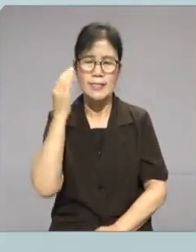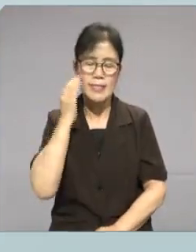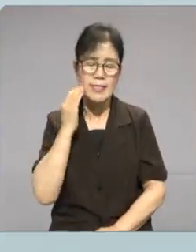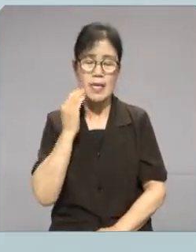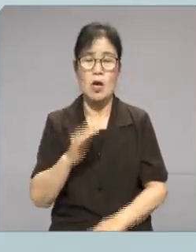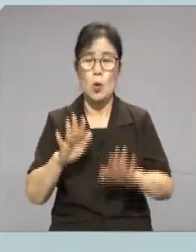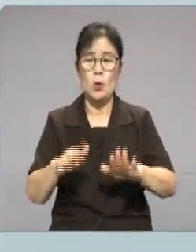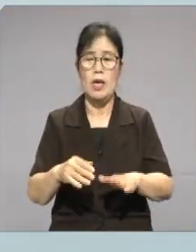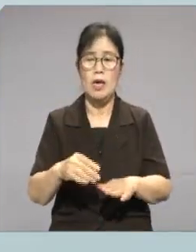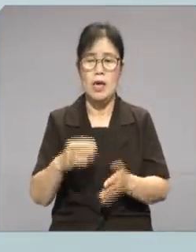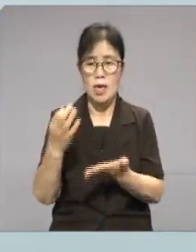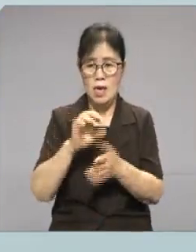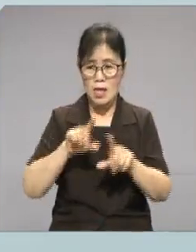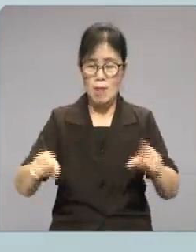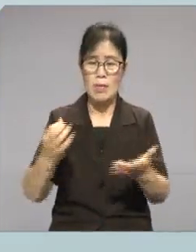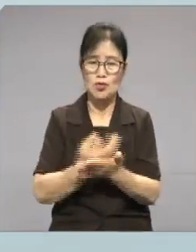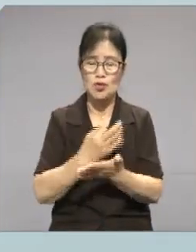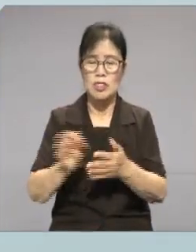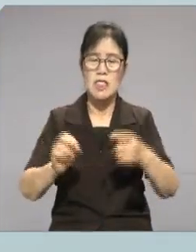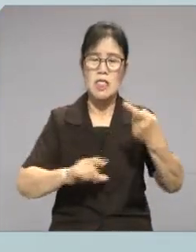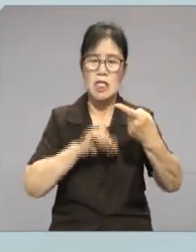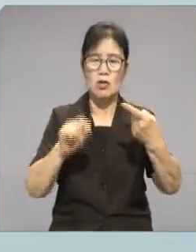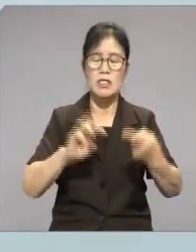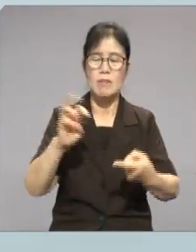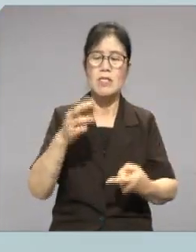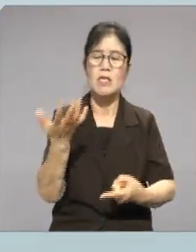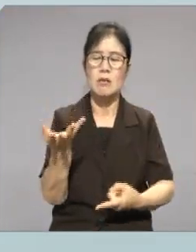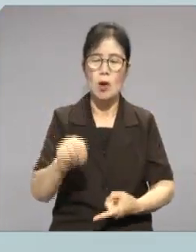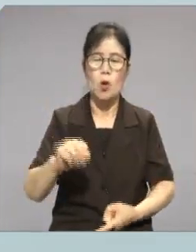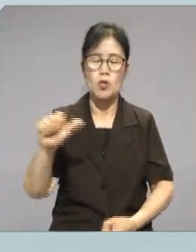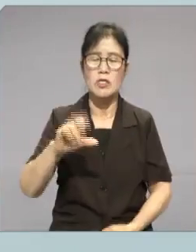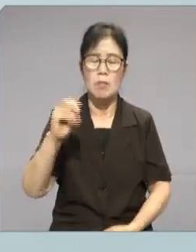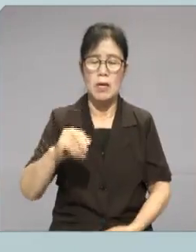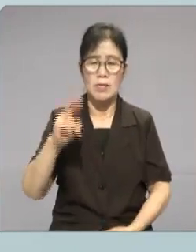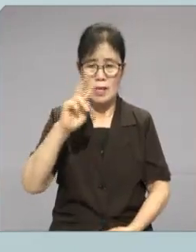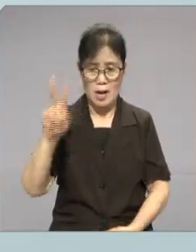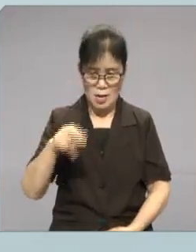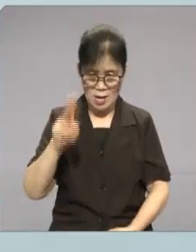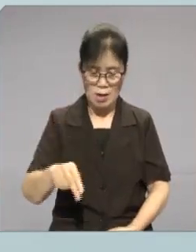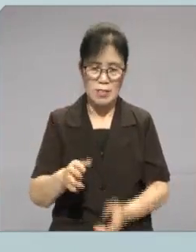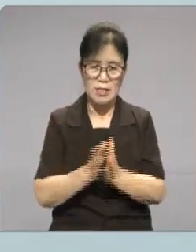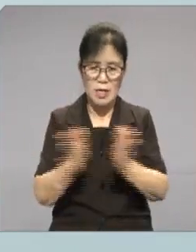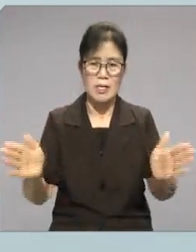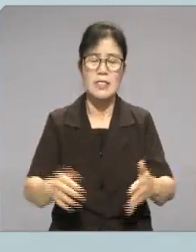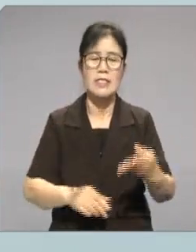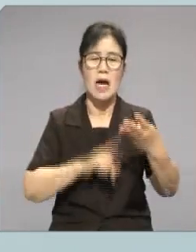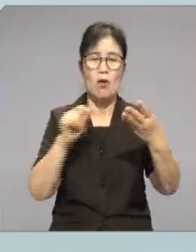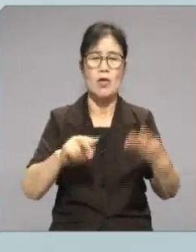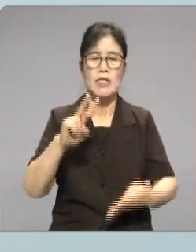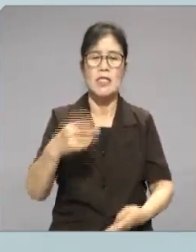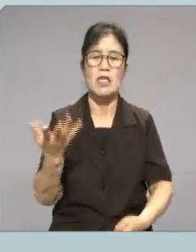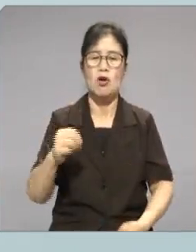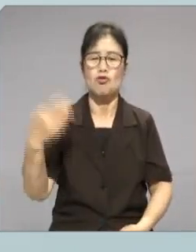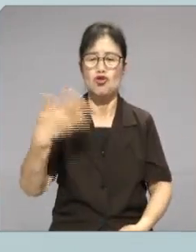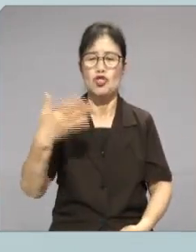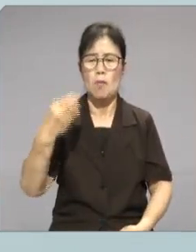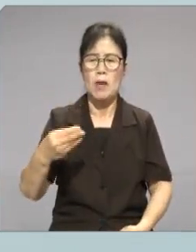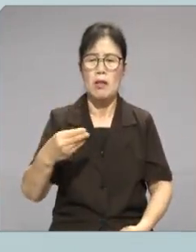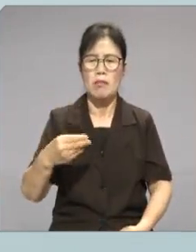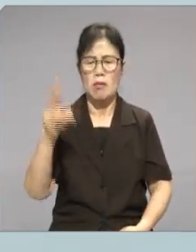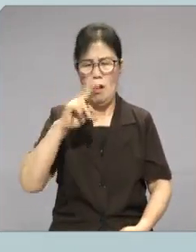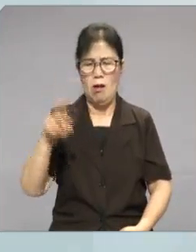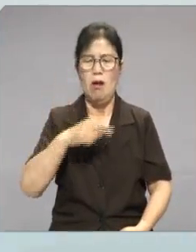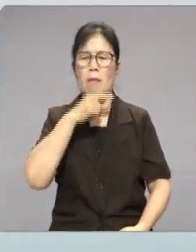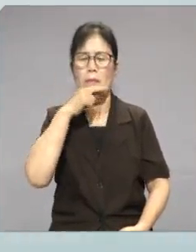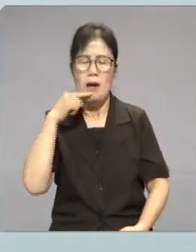올해 경상수지는 지난 1월 30억 5천만 달러 흑자로 출발했는데 4월엔 2억 9천만 달러 적자를